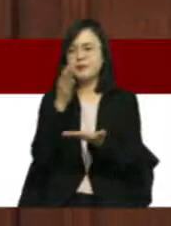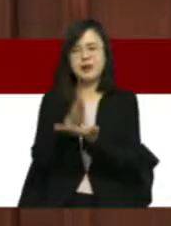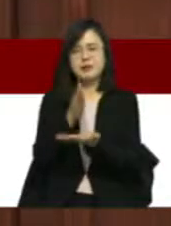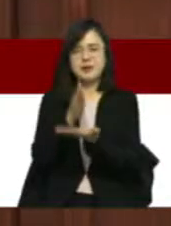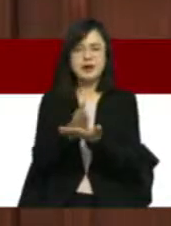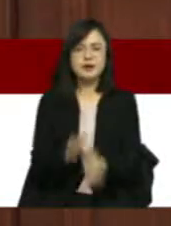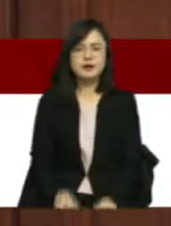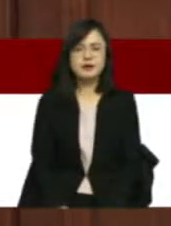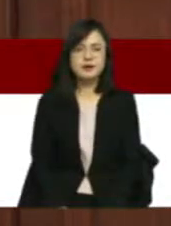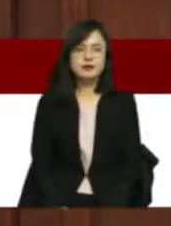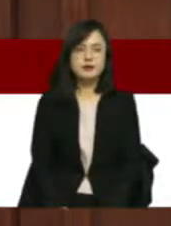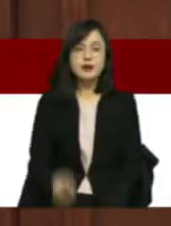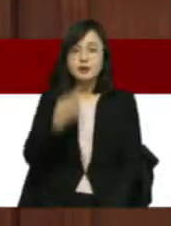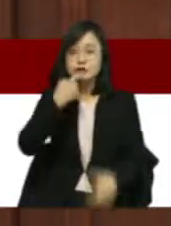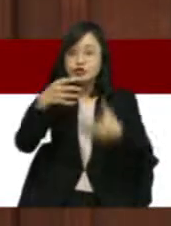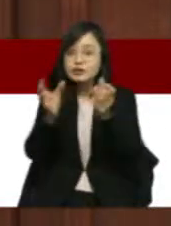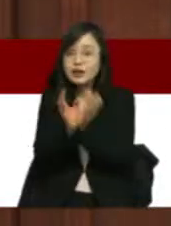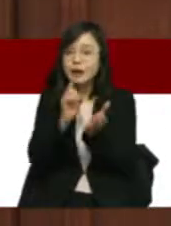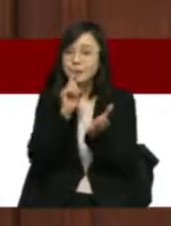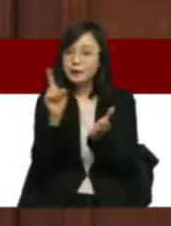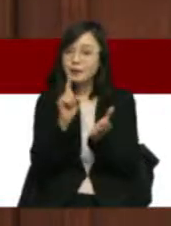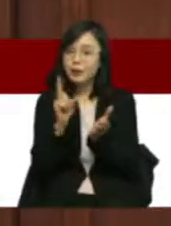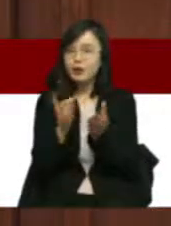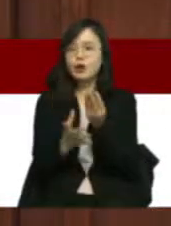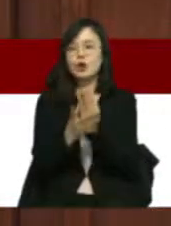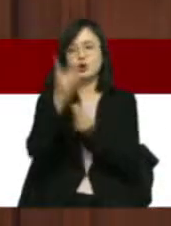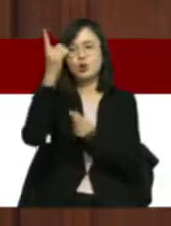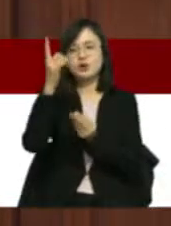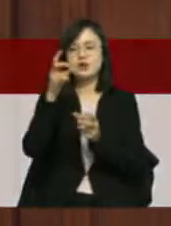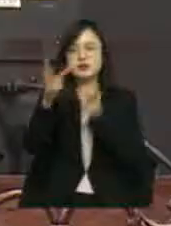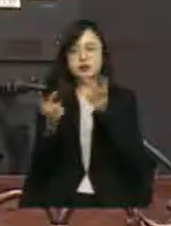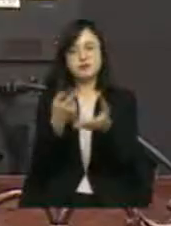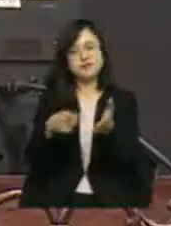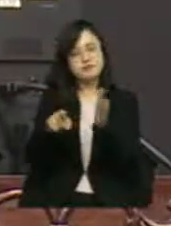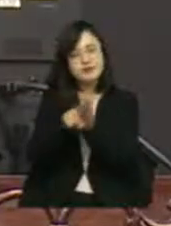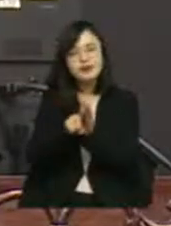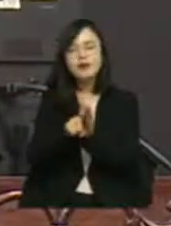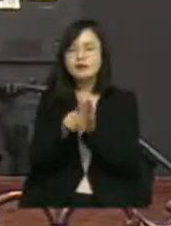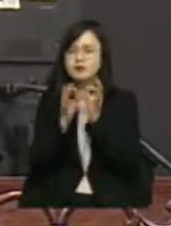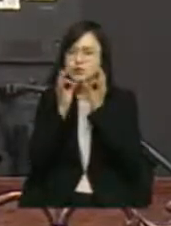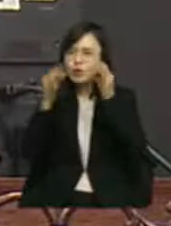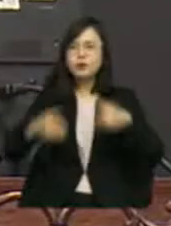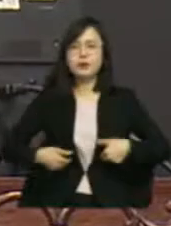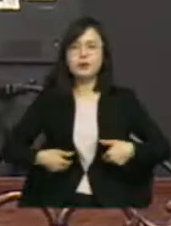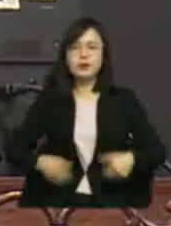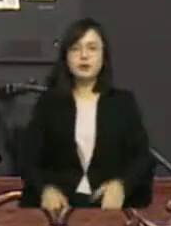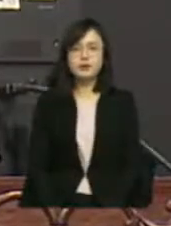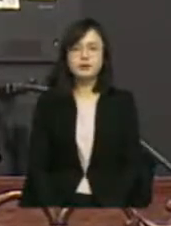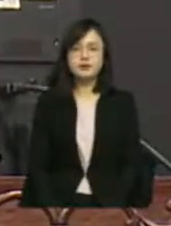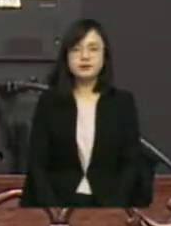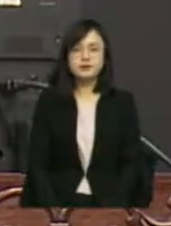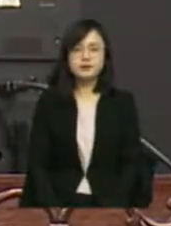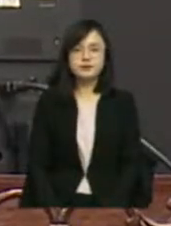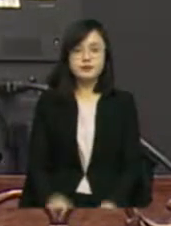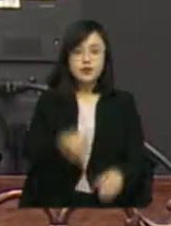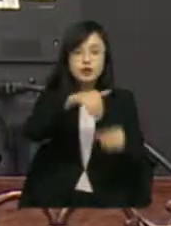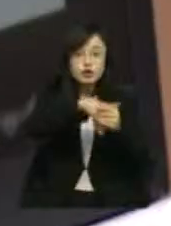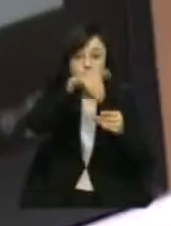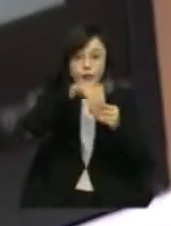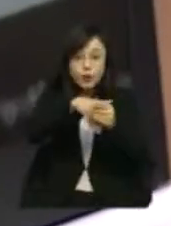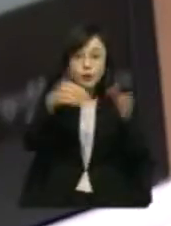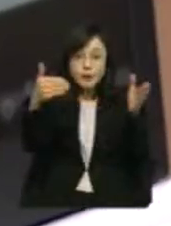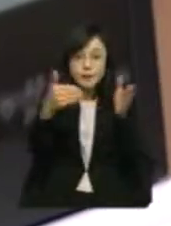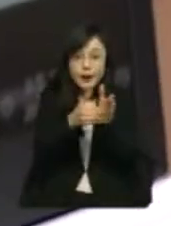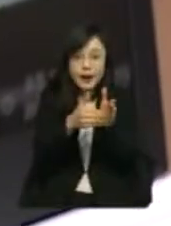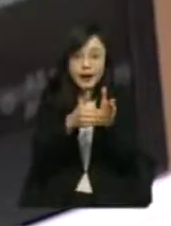10년, 20년의 숙고를 통해 물꼬를 트고자 하는 사안입니다. 결국 표결에 붙여졌습니다. 전체 21명